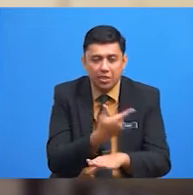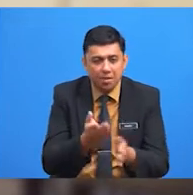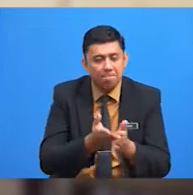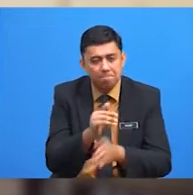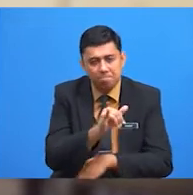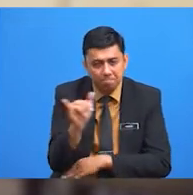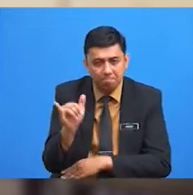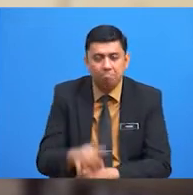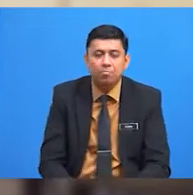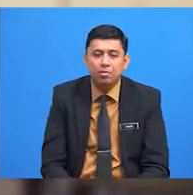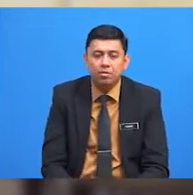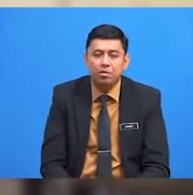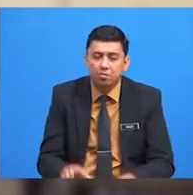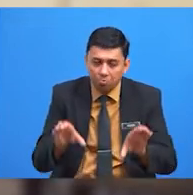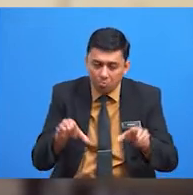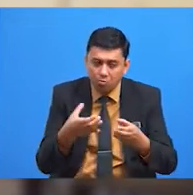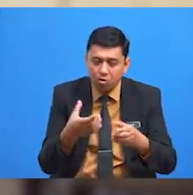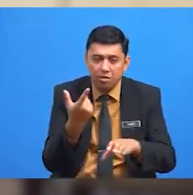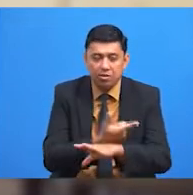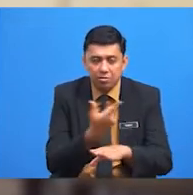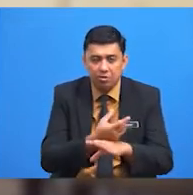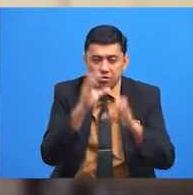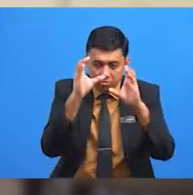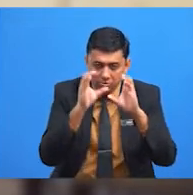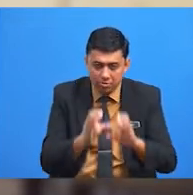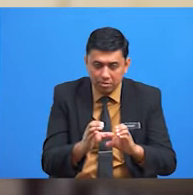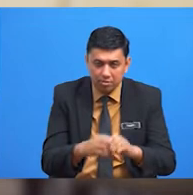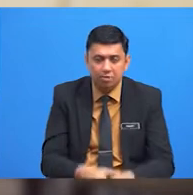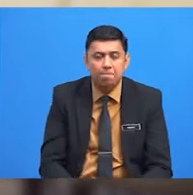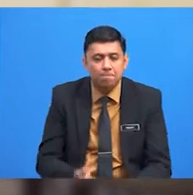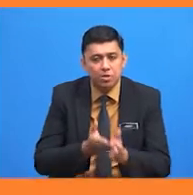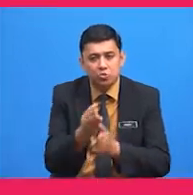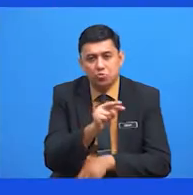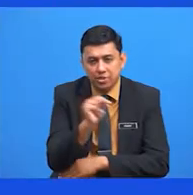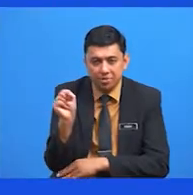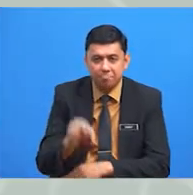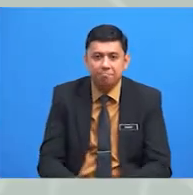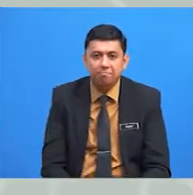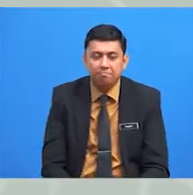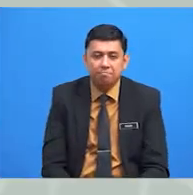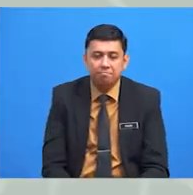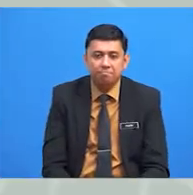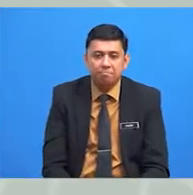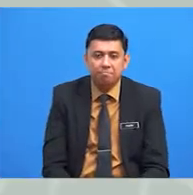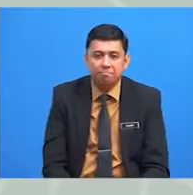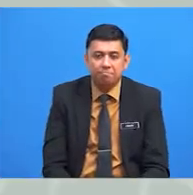seterusnya, pelajar haruslah membuat latihan secara berterusan.